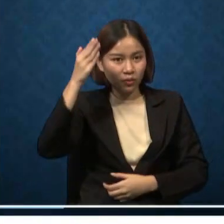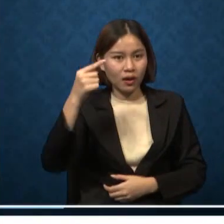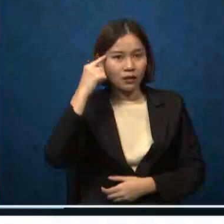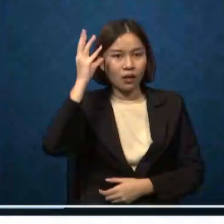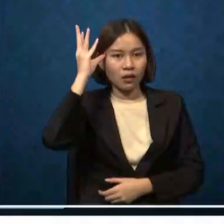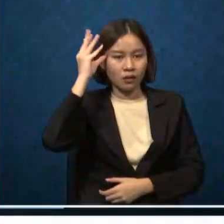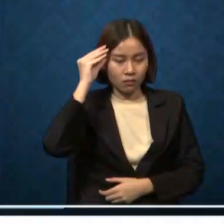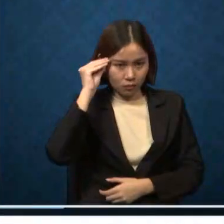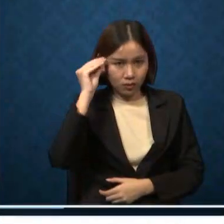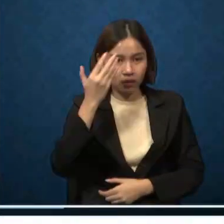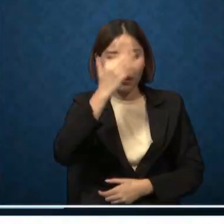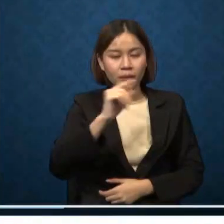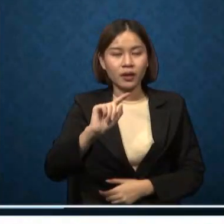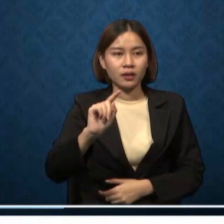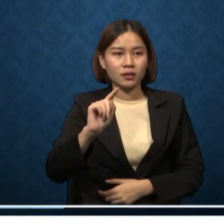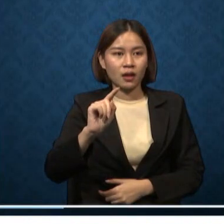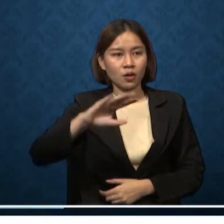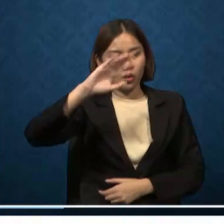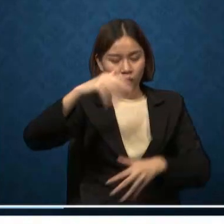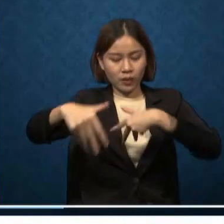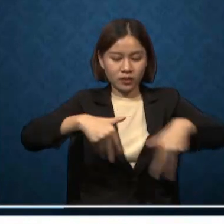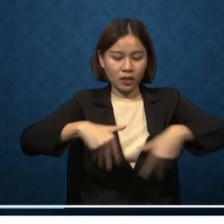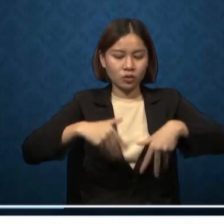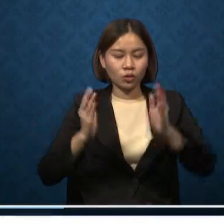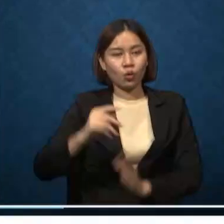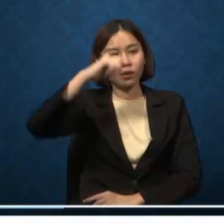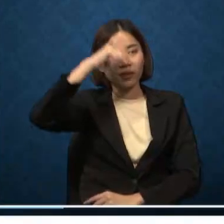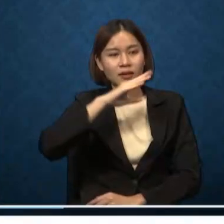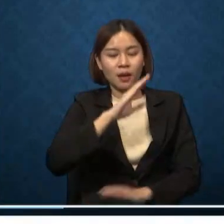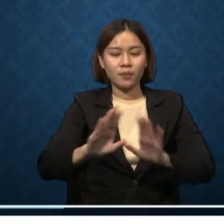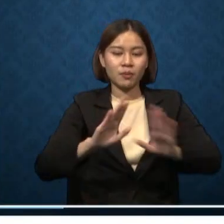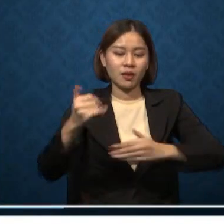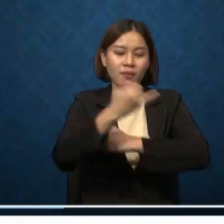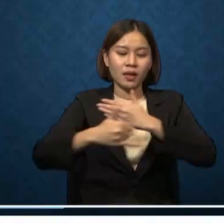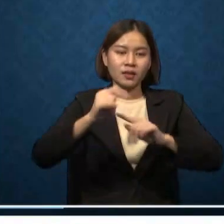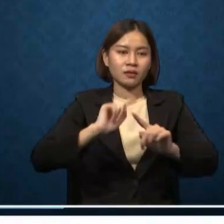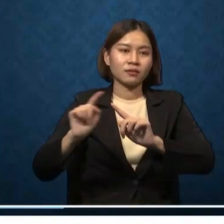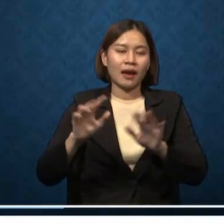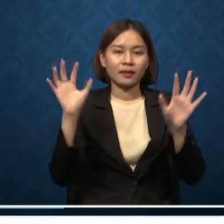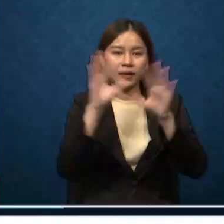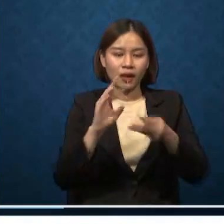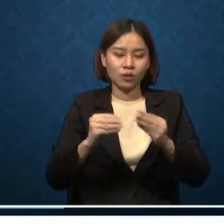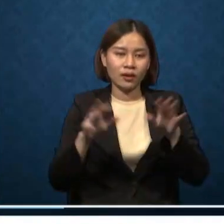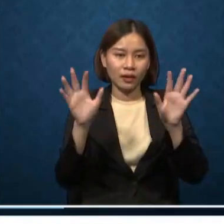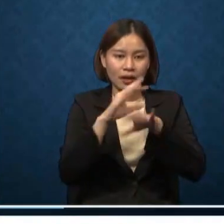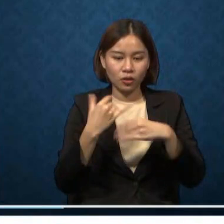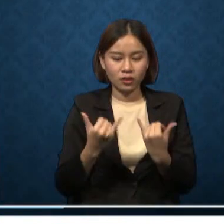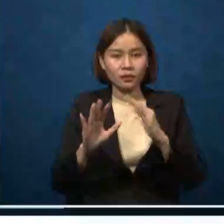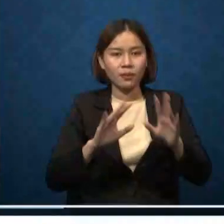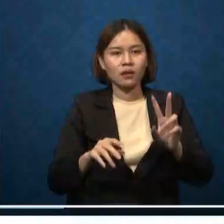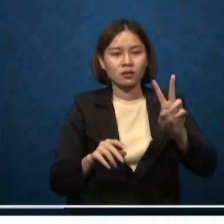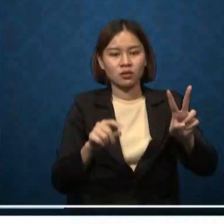เสื่อมเพราะว่าสมองเสื่อมในประชาชนไทยถ้าเทียบกับต่างชาติก็น่าจะไม่ต่างกันปัจจุบันนี้อยู่ที่ประมาณ